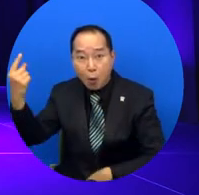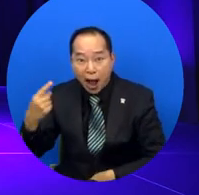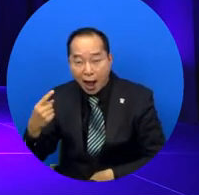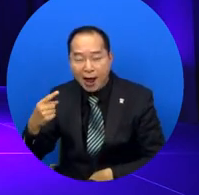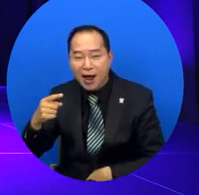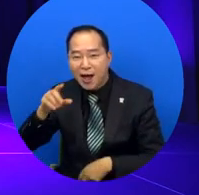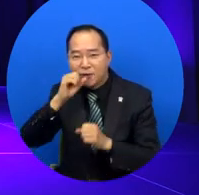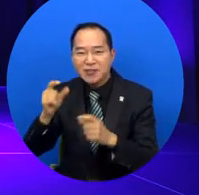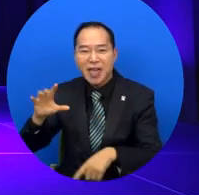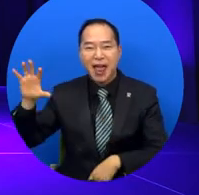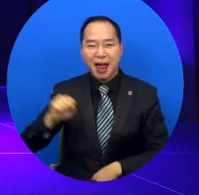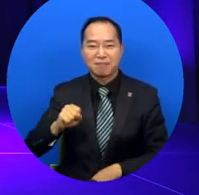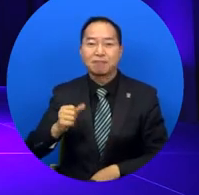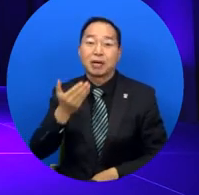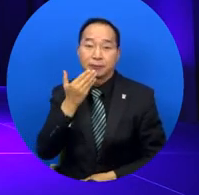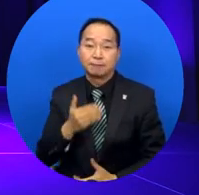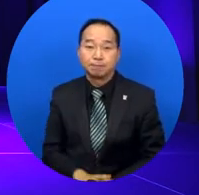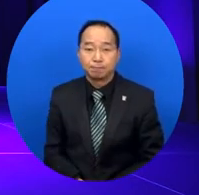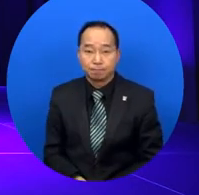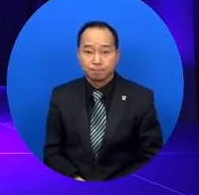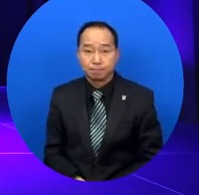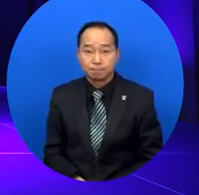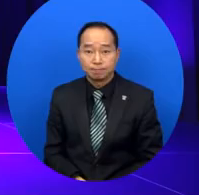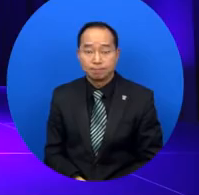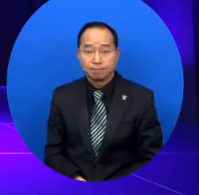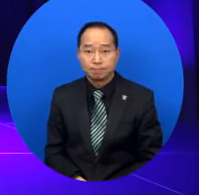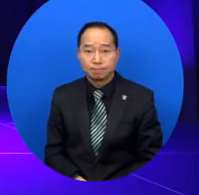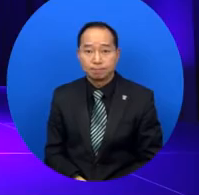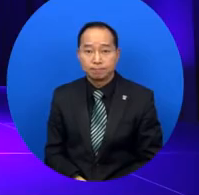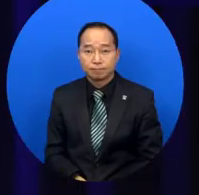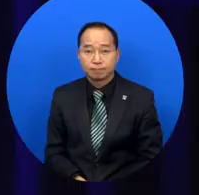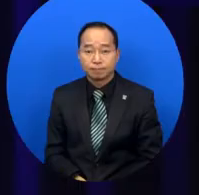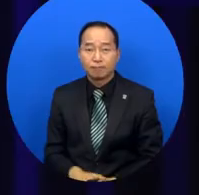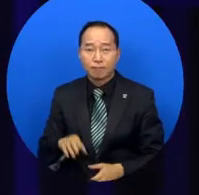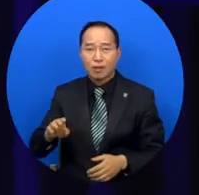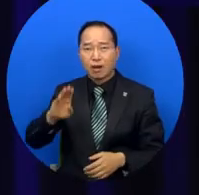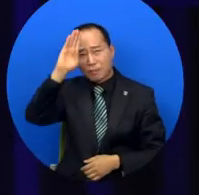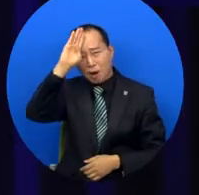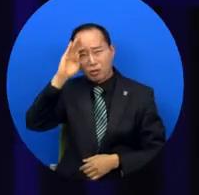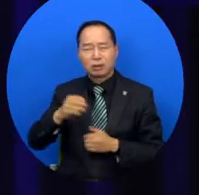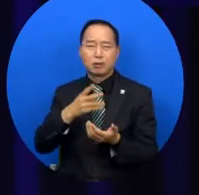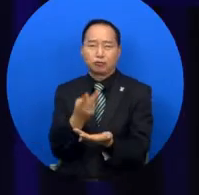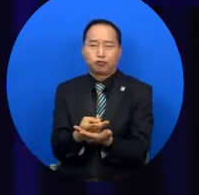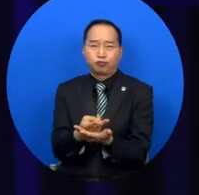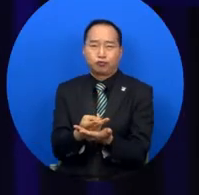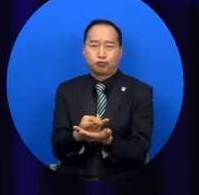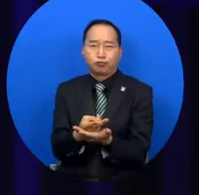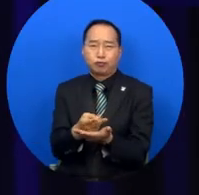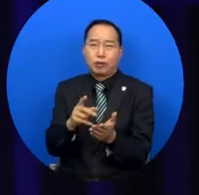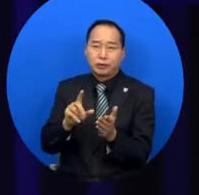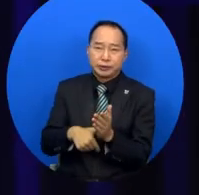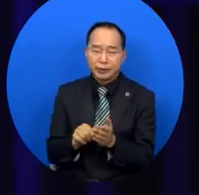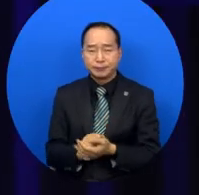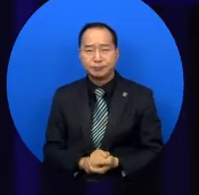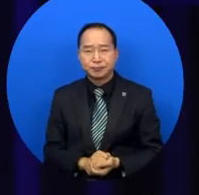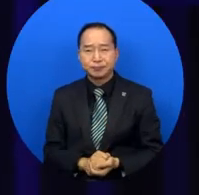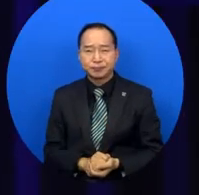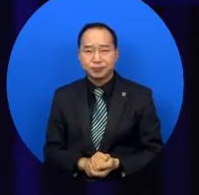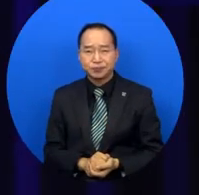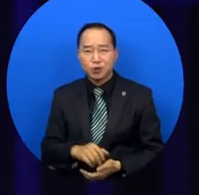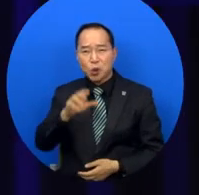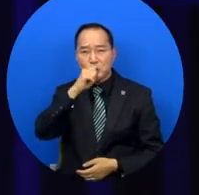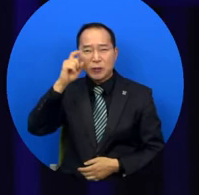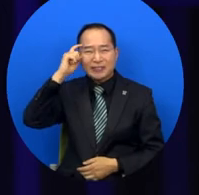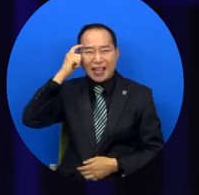됩니다. 그런 기회가 오게 되고 그런 기회를 잘 캐치할 수 있는 자세가 돼 있는 거예요. 근데 제가 이렇게 누워 있을 때도 정말